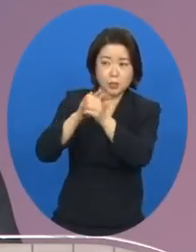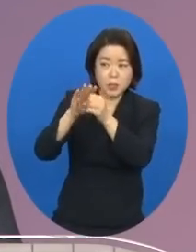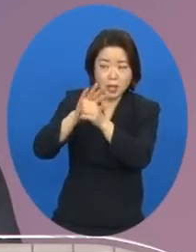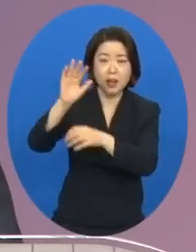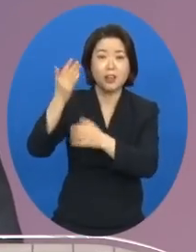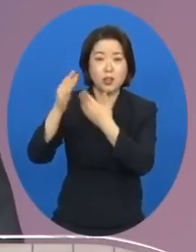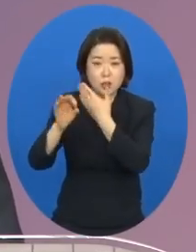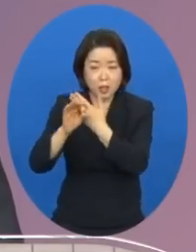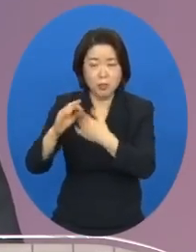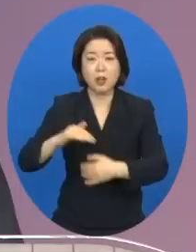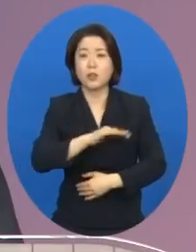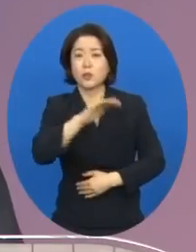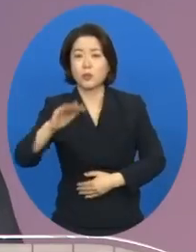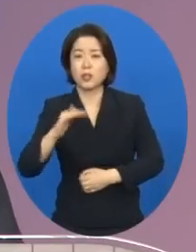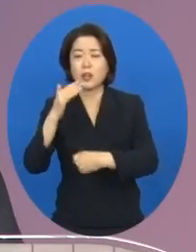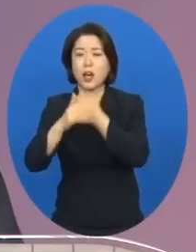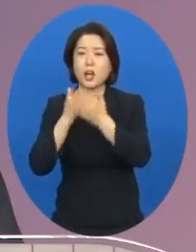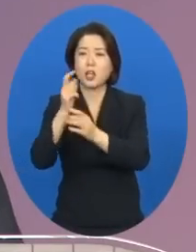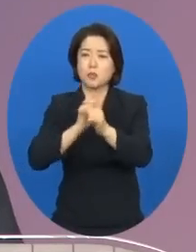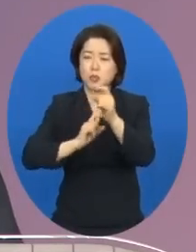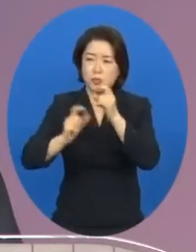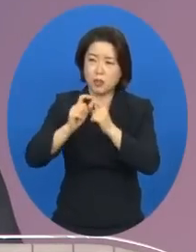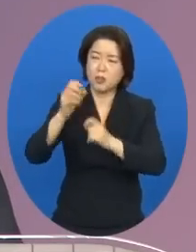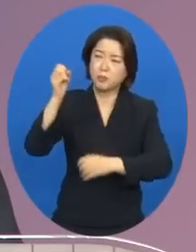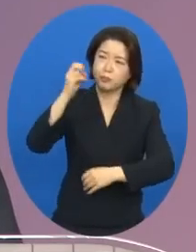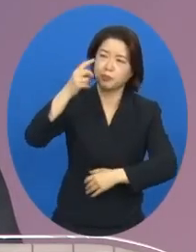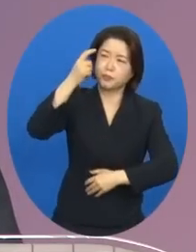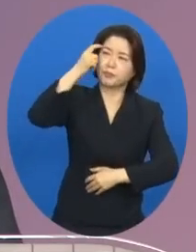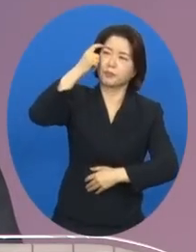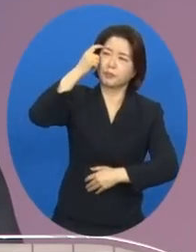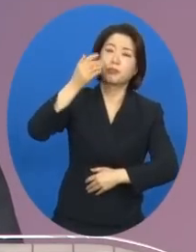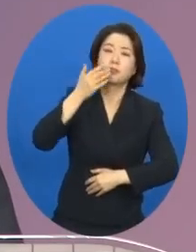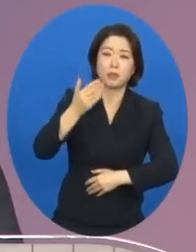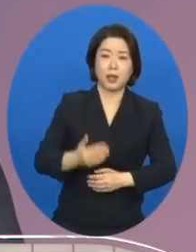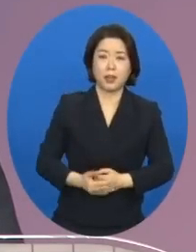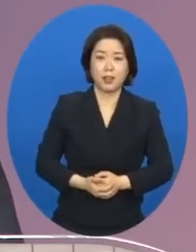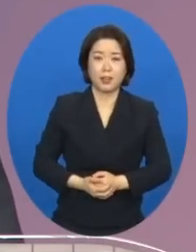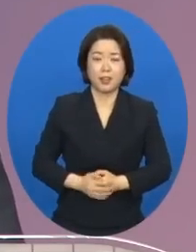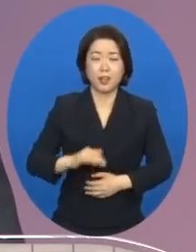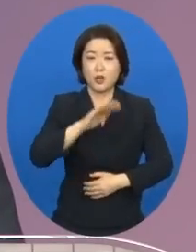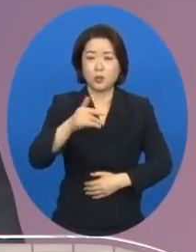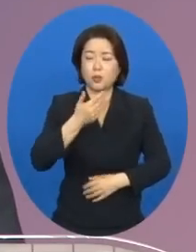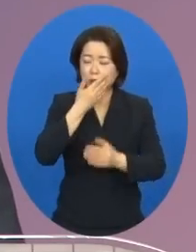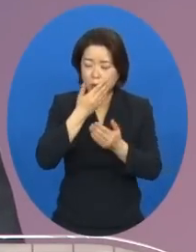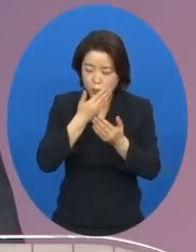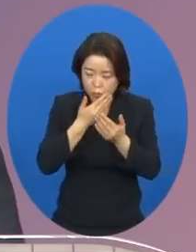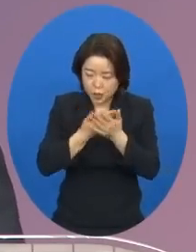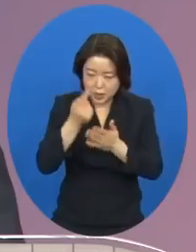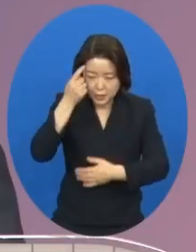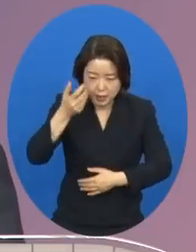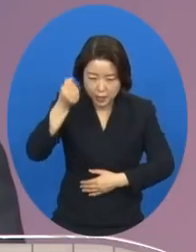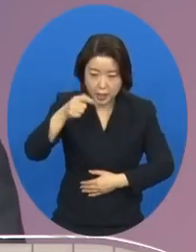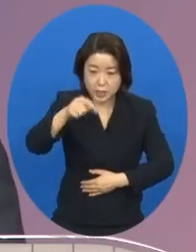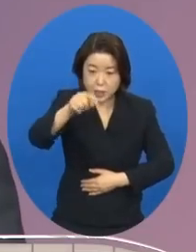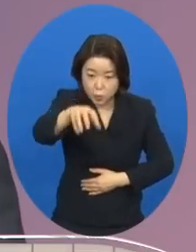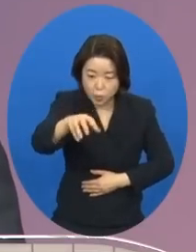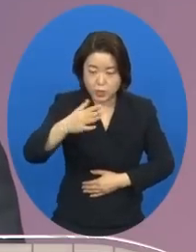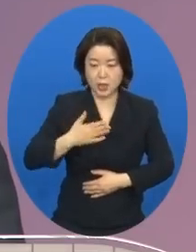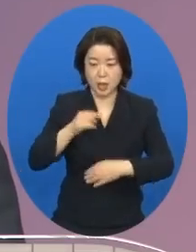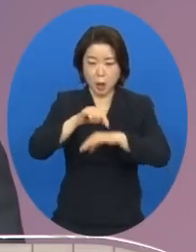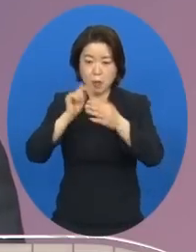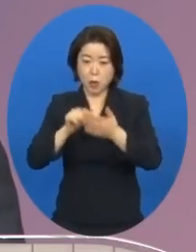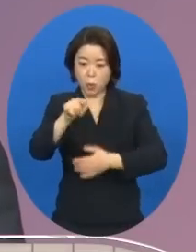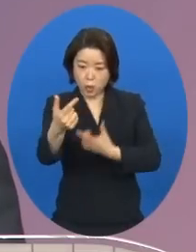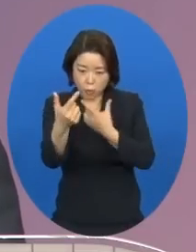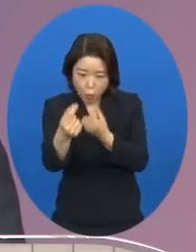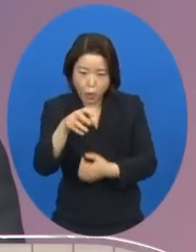때 우리는 하나님을 더욱 자주 생각하게 될 것입니다. 우리가 귀히 여기는 곳에 우리의 마음도 있는